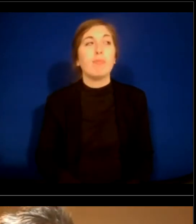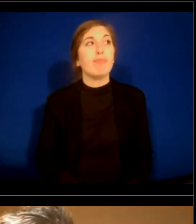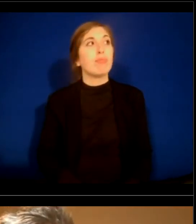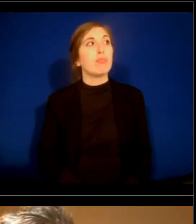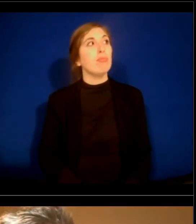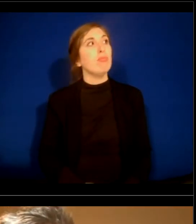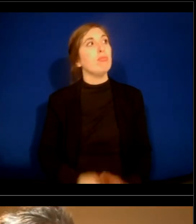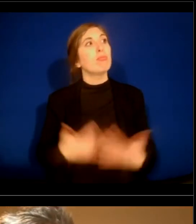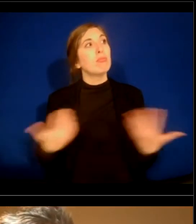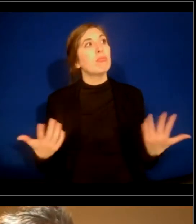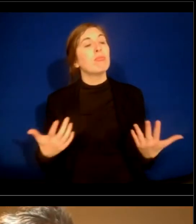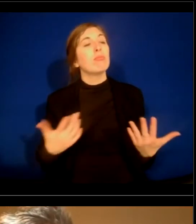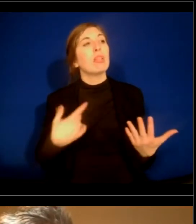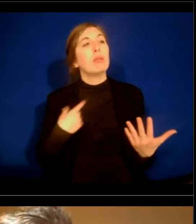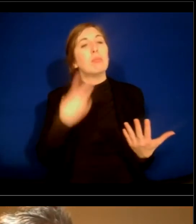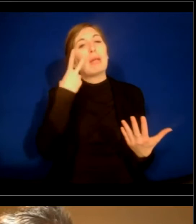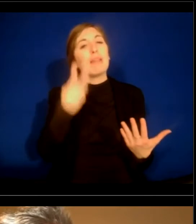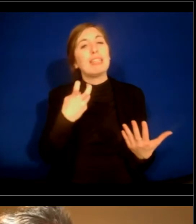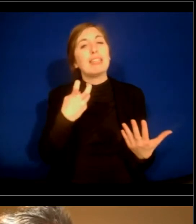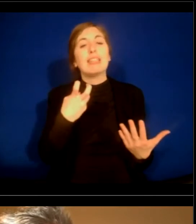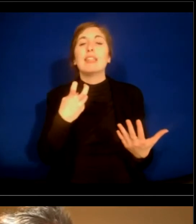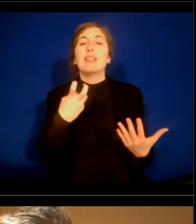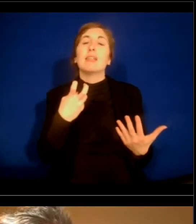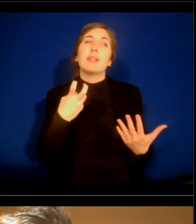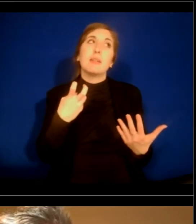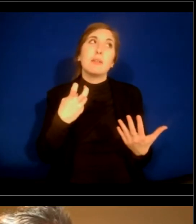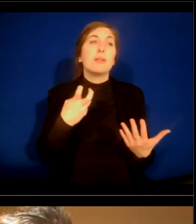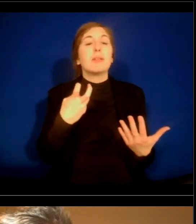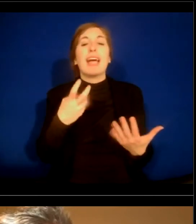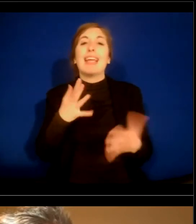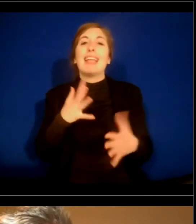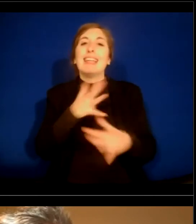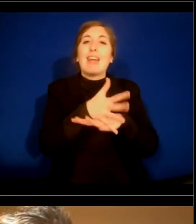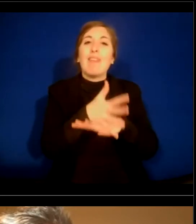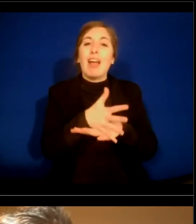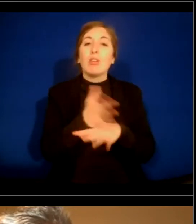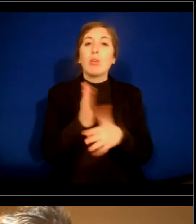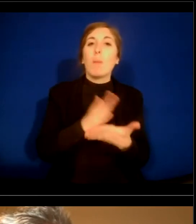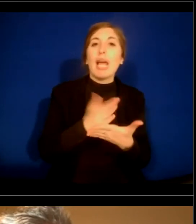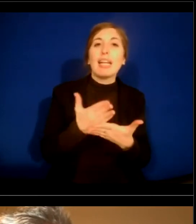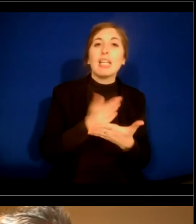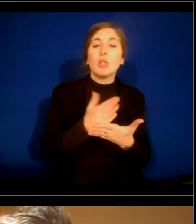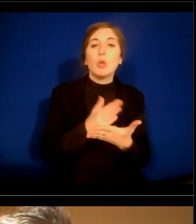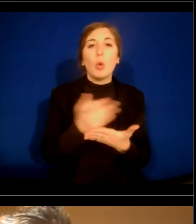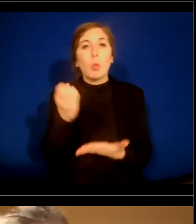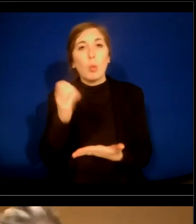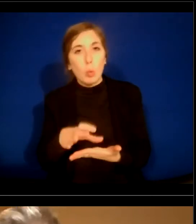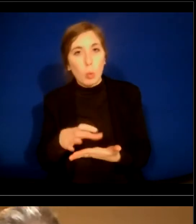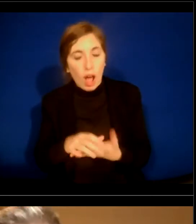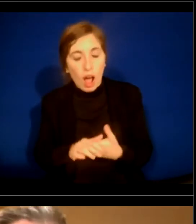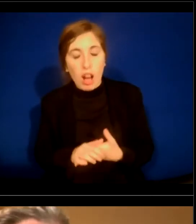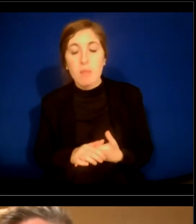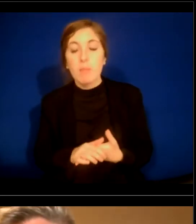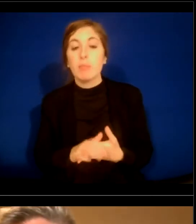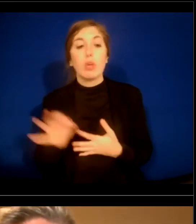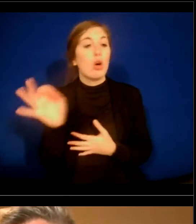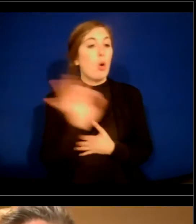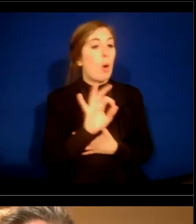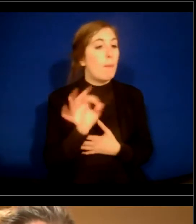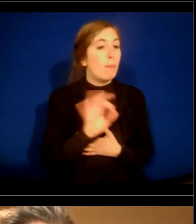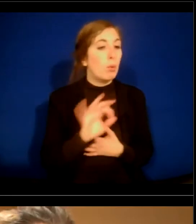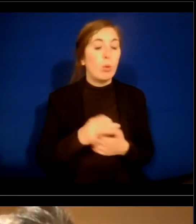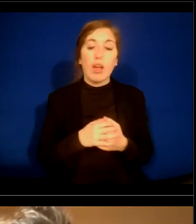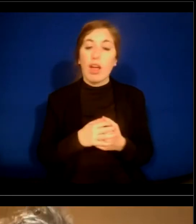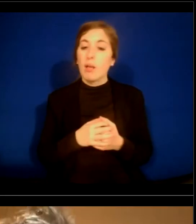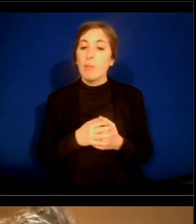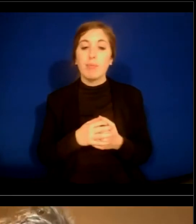quegli interventi che potrebbero essere di mediazione culturale o di diciamo così,